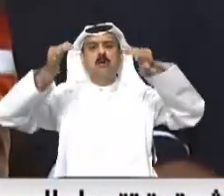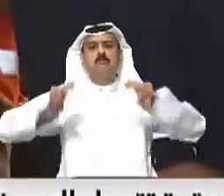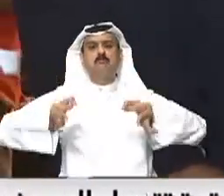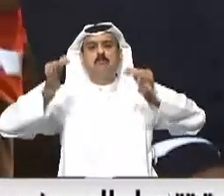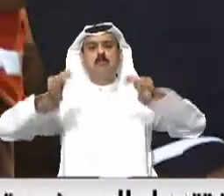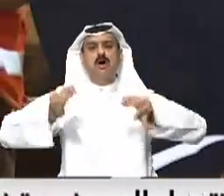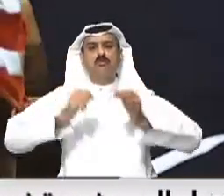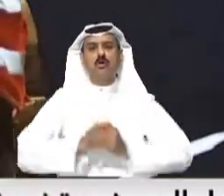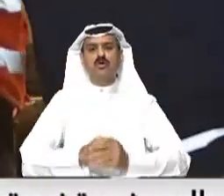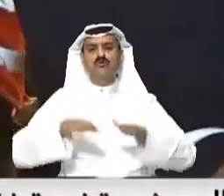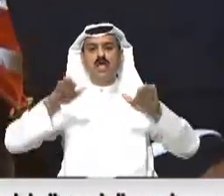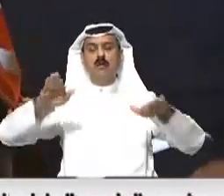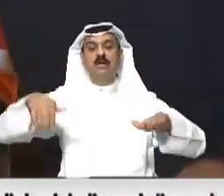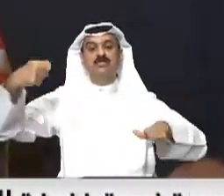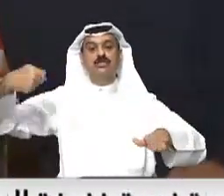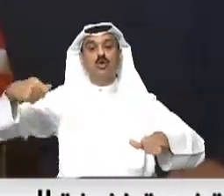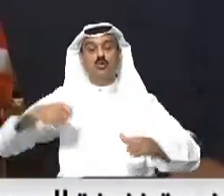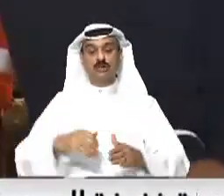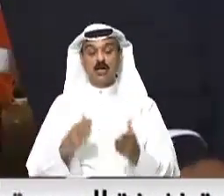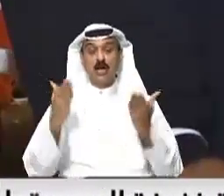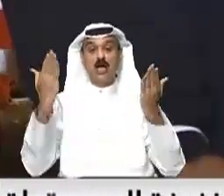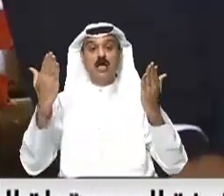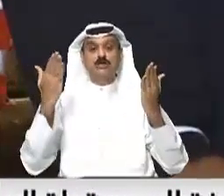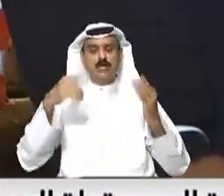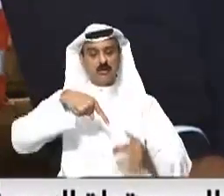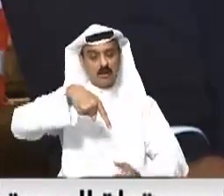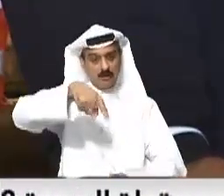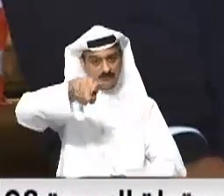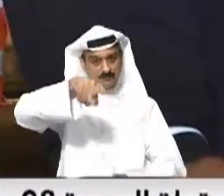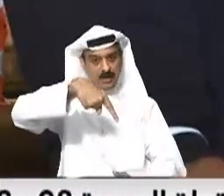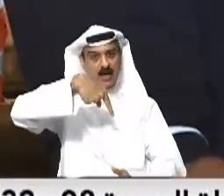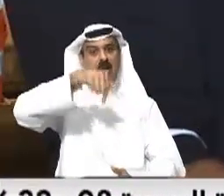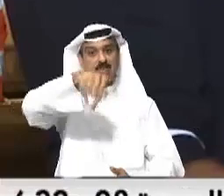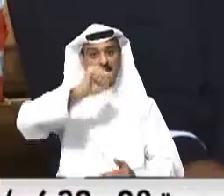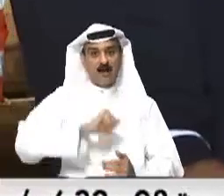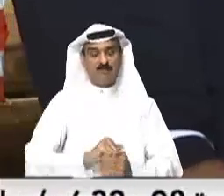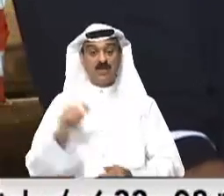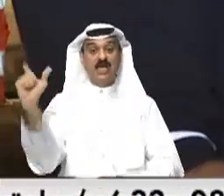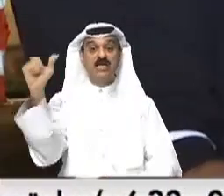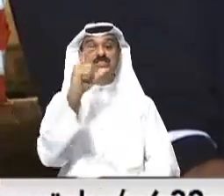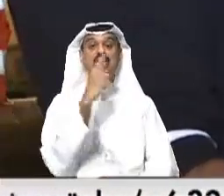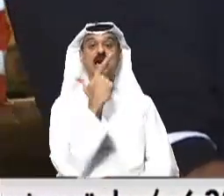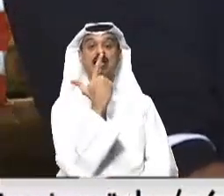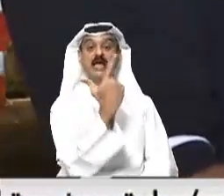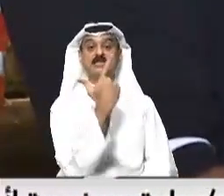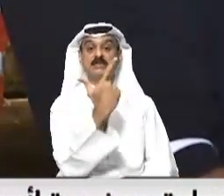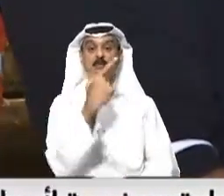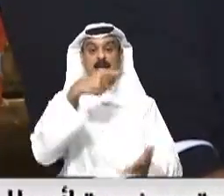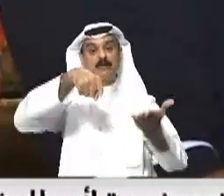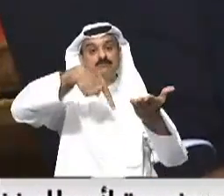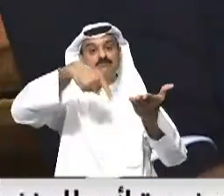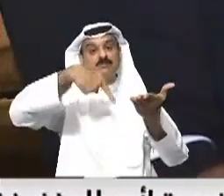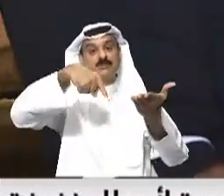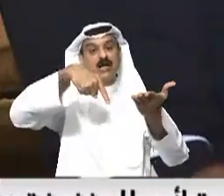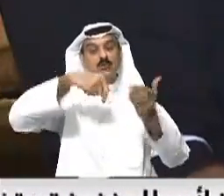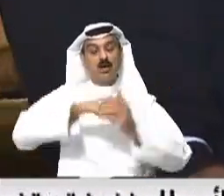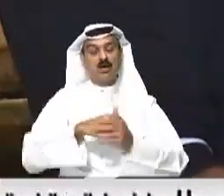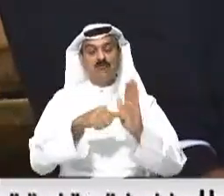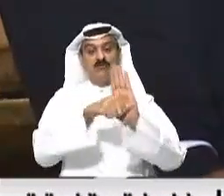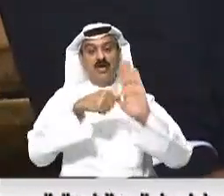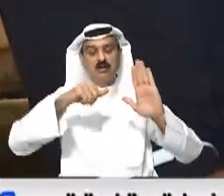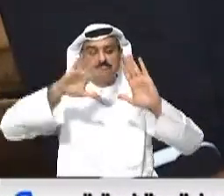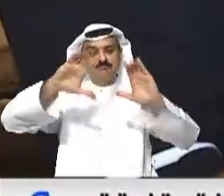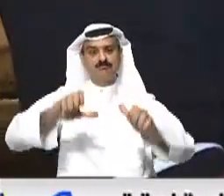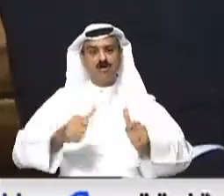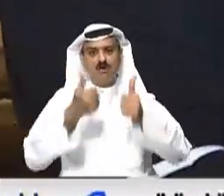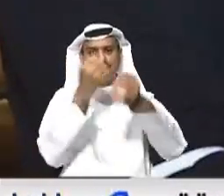على مجلس الموقر، وإن شاء الله خلال يوليو القادم سيتم التوقيع والبدء إن شاء الله بالصيانة الجذرية